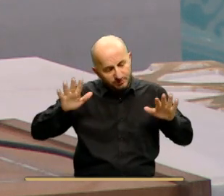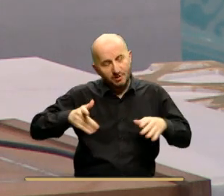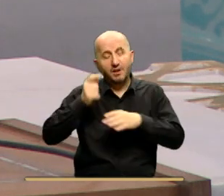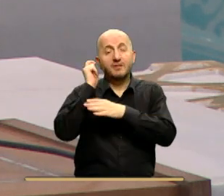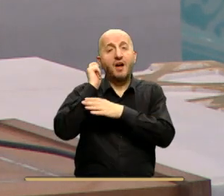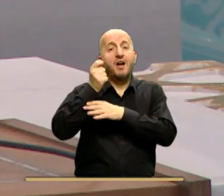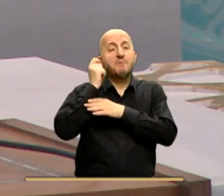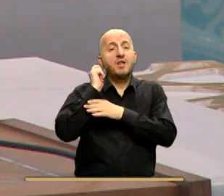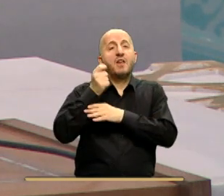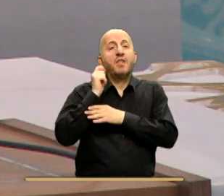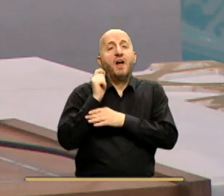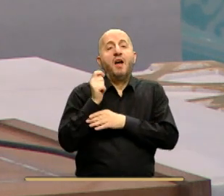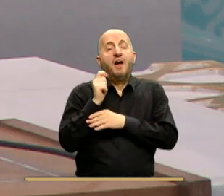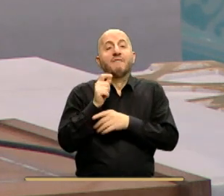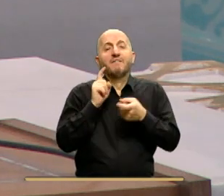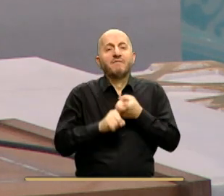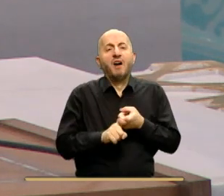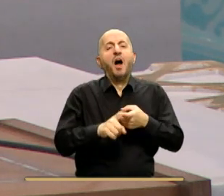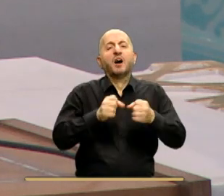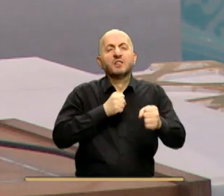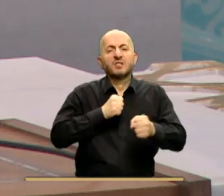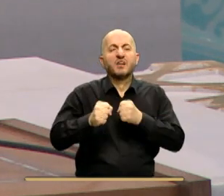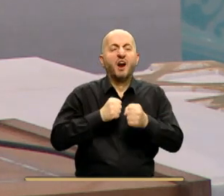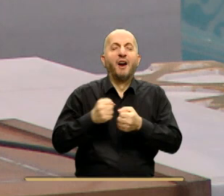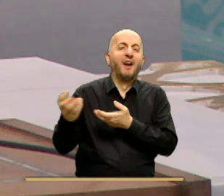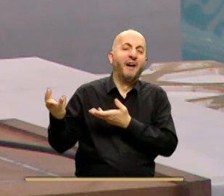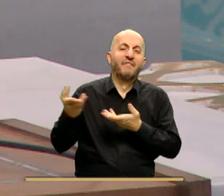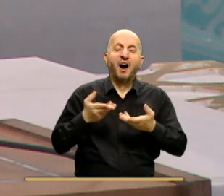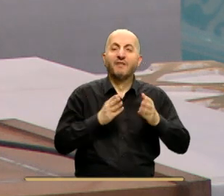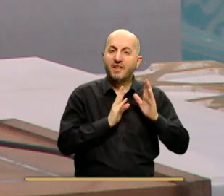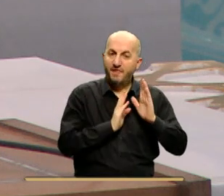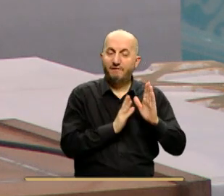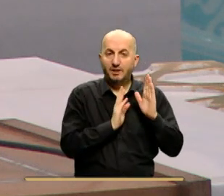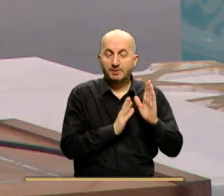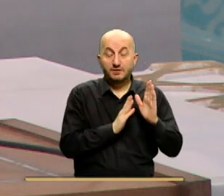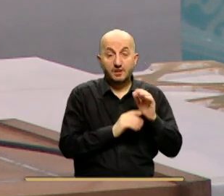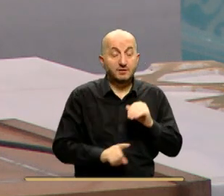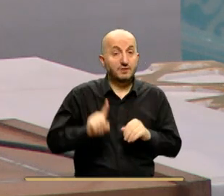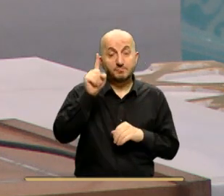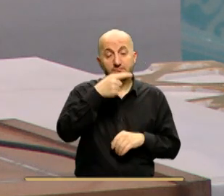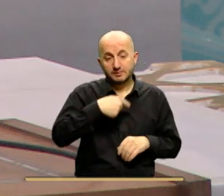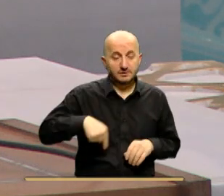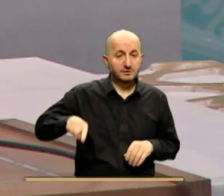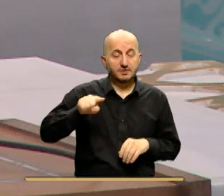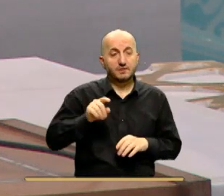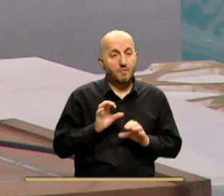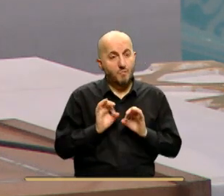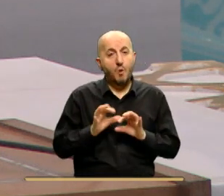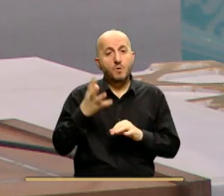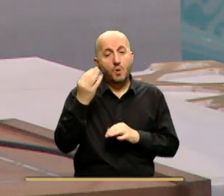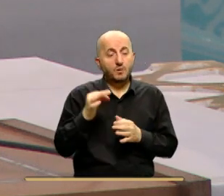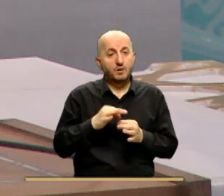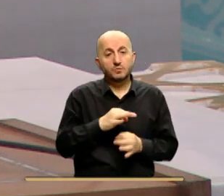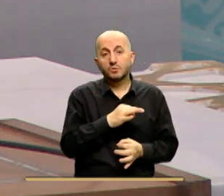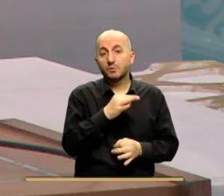tebliğde ve ısrarla davete devam edecek. Rabbim bizleri öyle olan